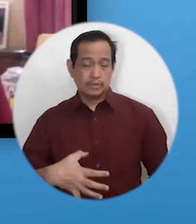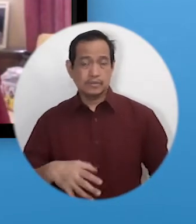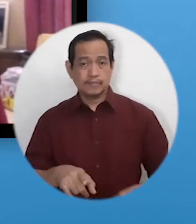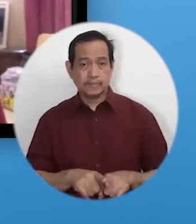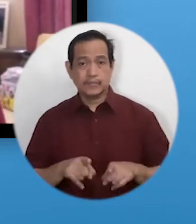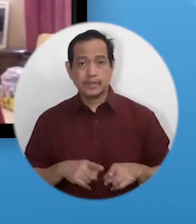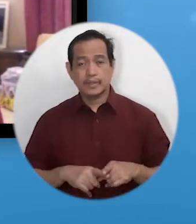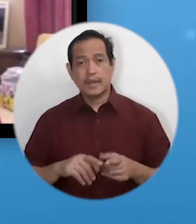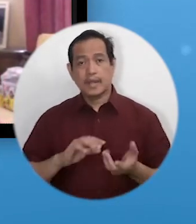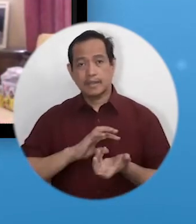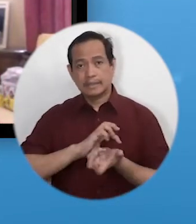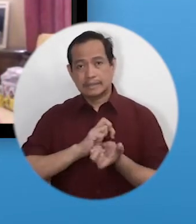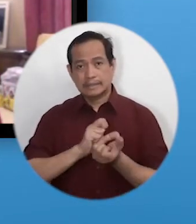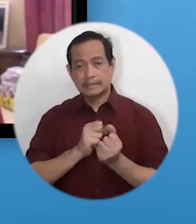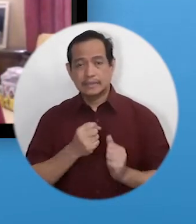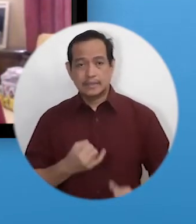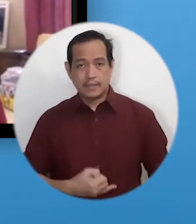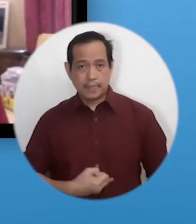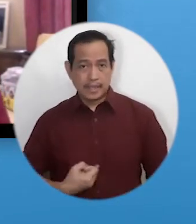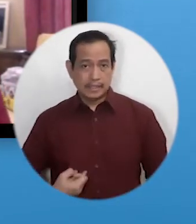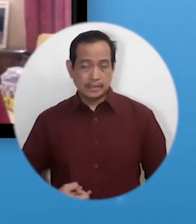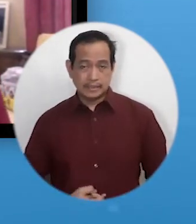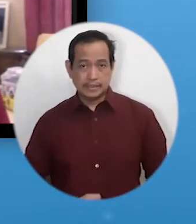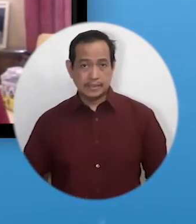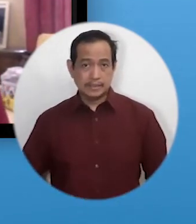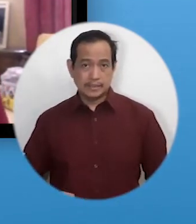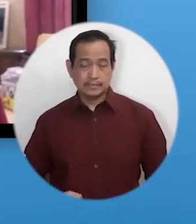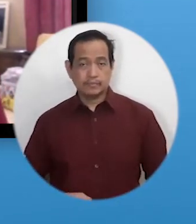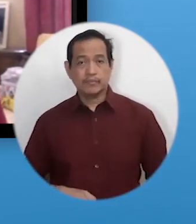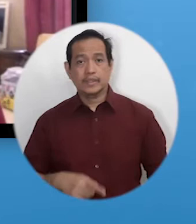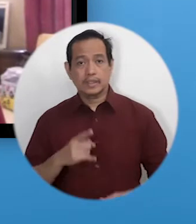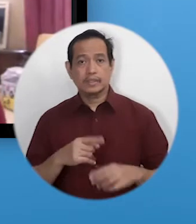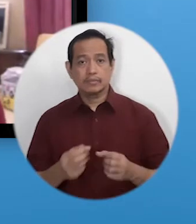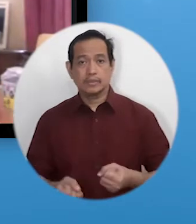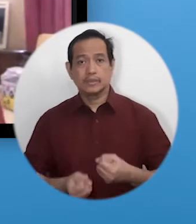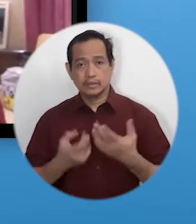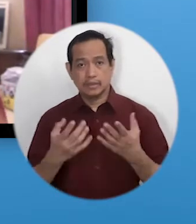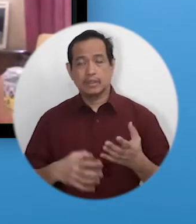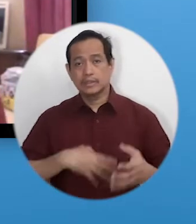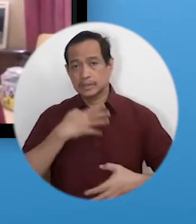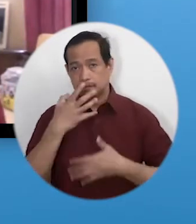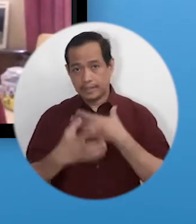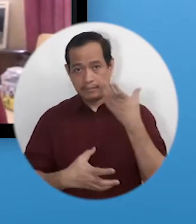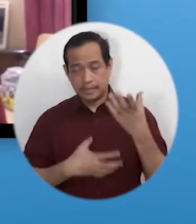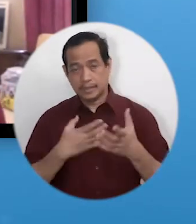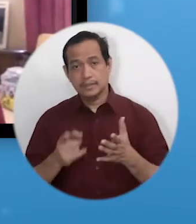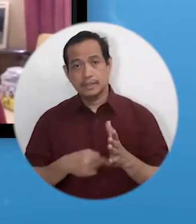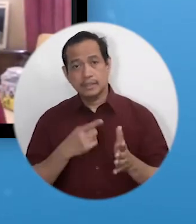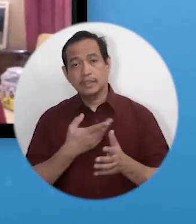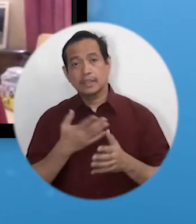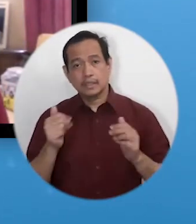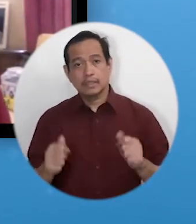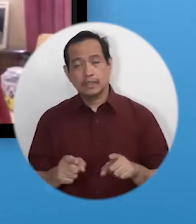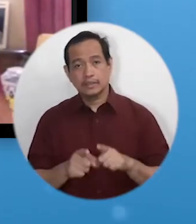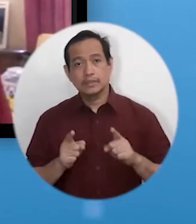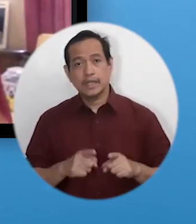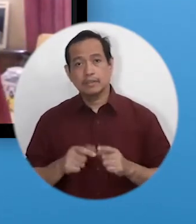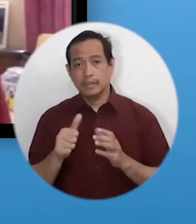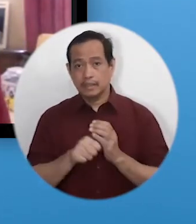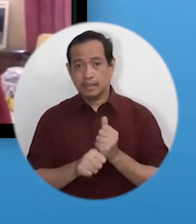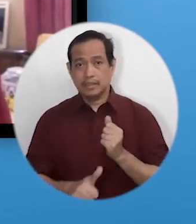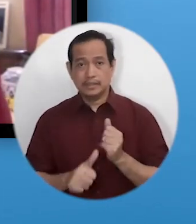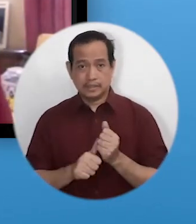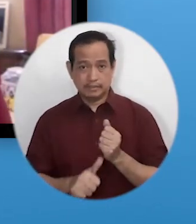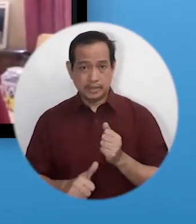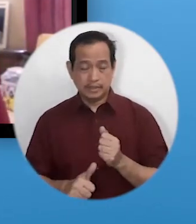yung tiyan at pwede maipit yung bituka na magdudulot ng pagsusuka. And sometimes they can also